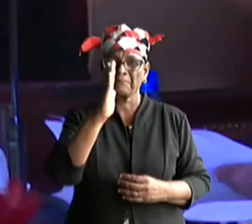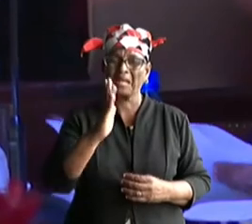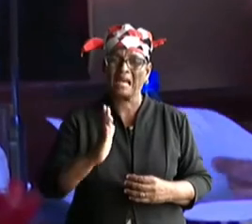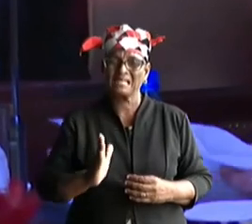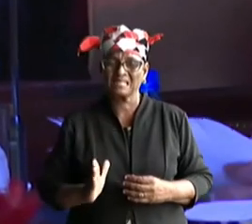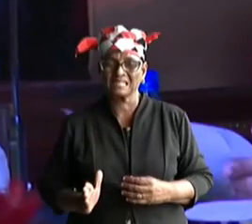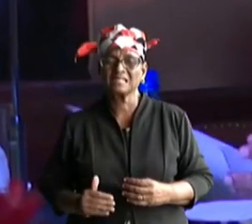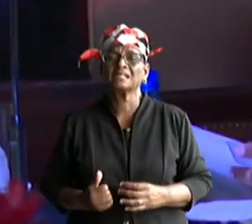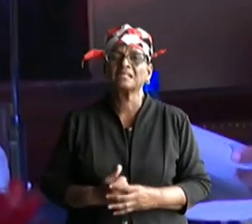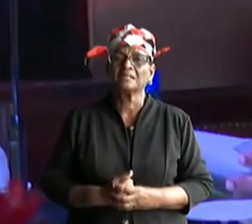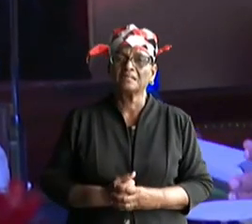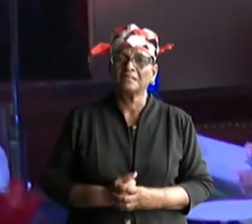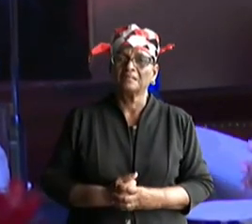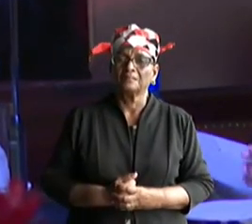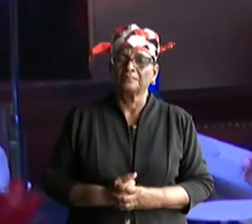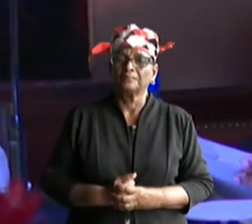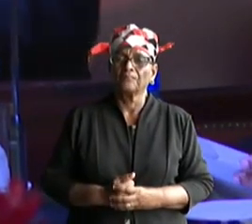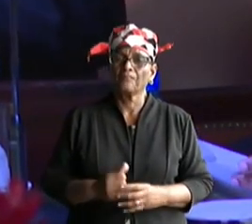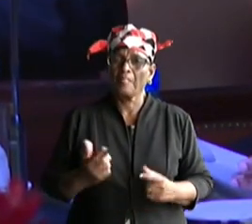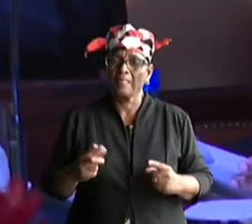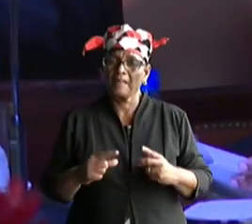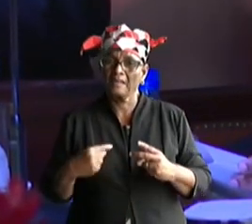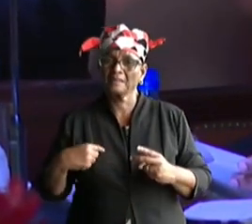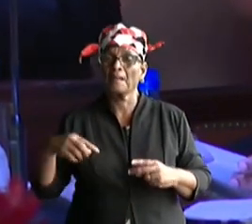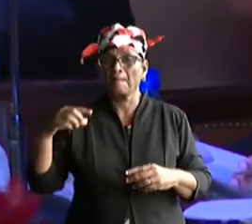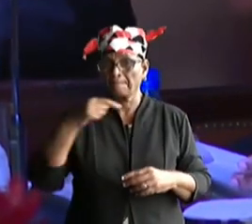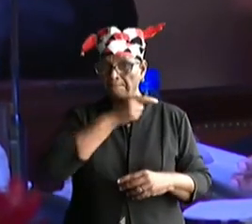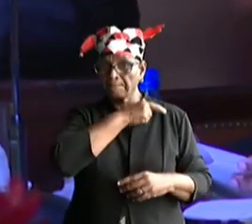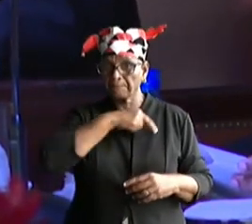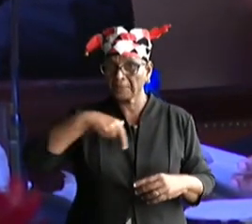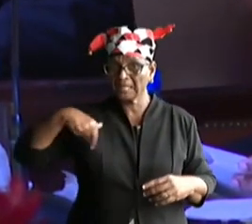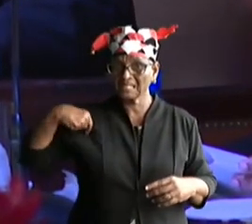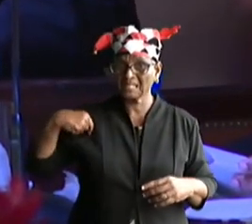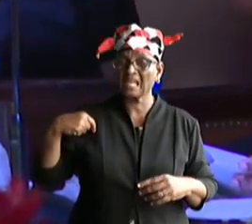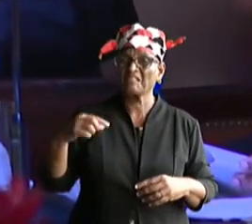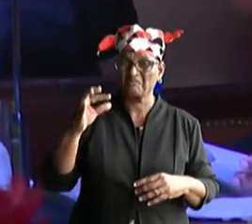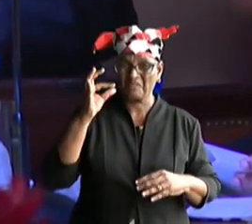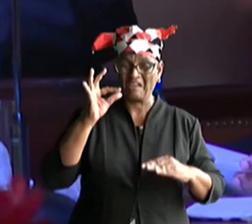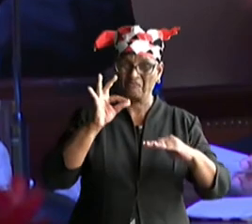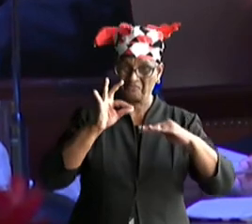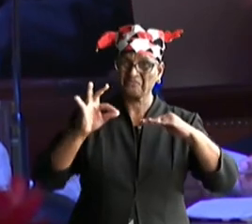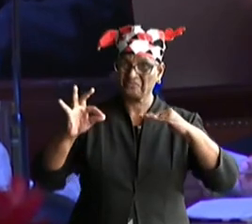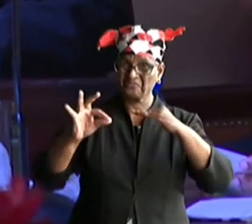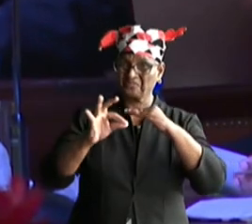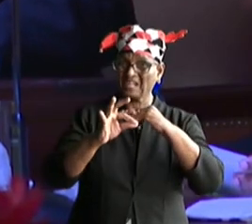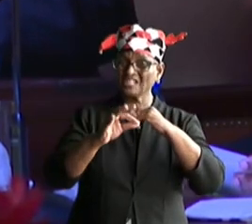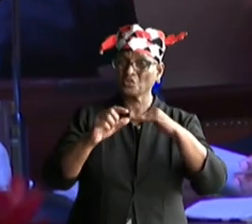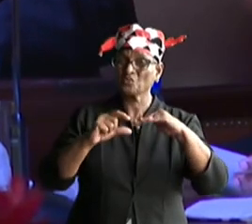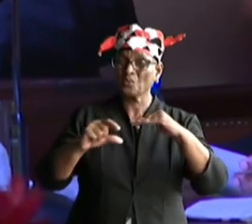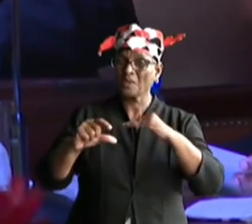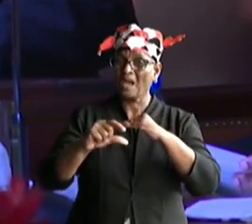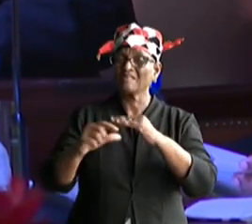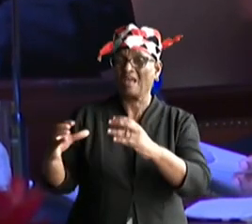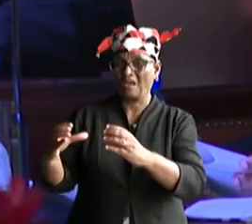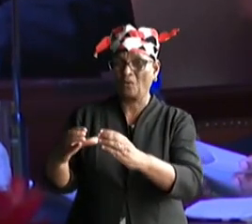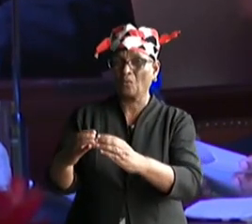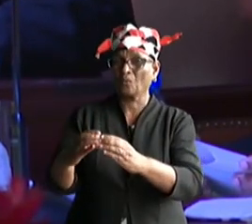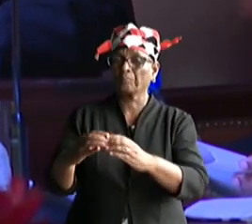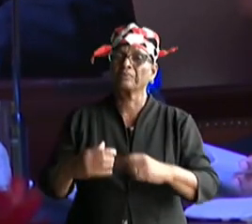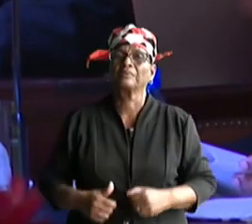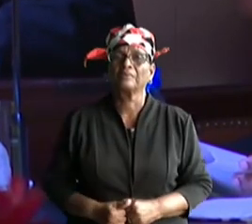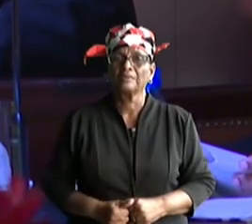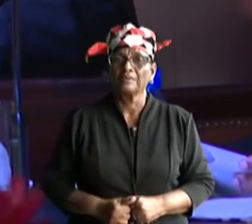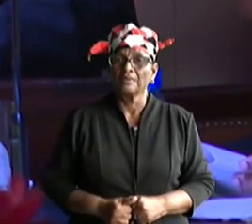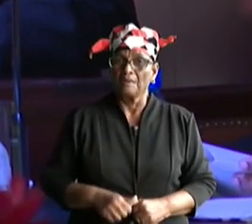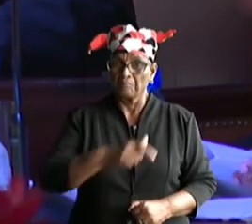heer Rudolf Alexandre, president van de Frans-Guyanese Assemblée en delegatie, president van het Hof